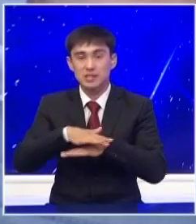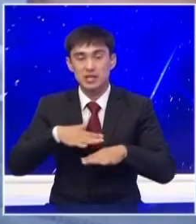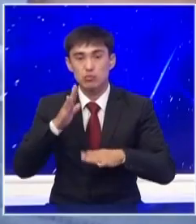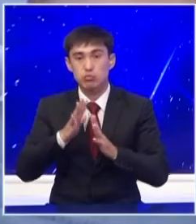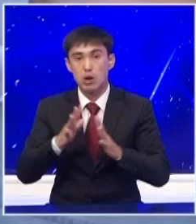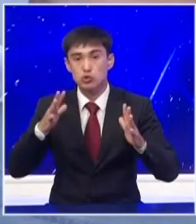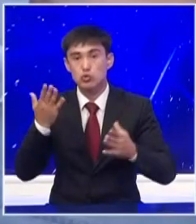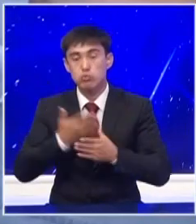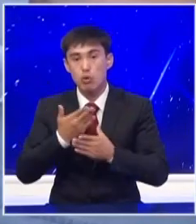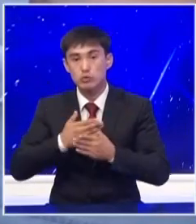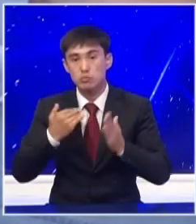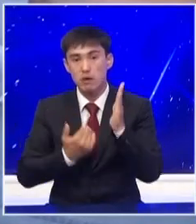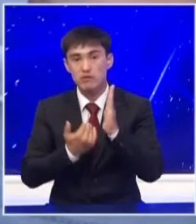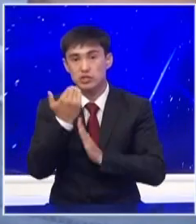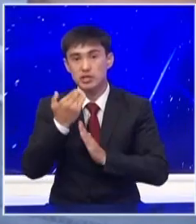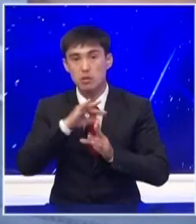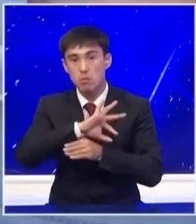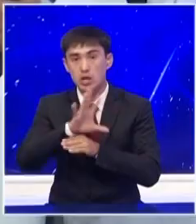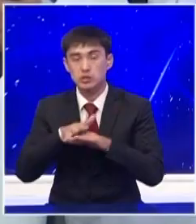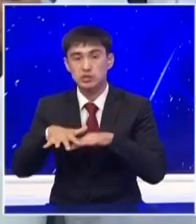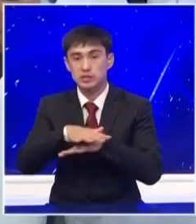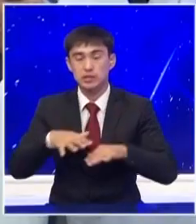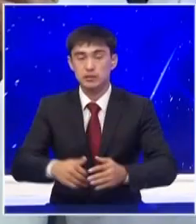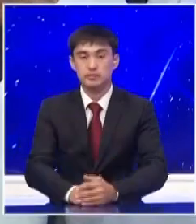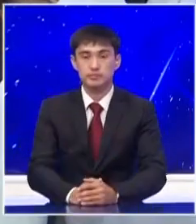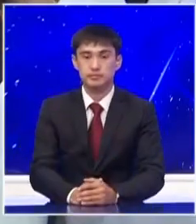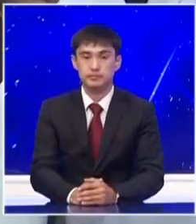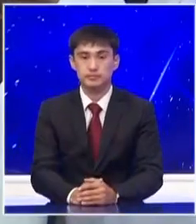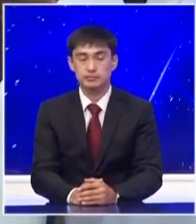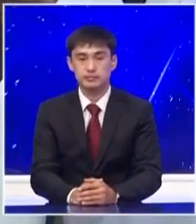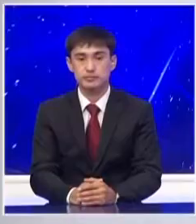оказывает большую помощь в повышении благосостояния населения.